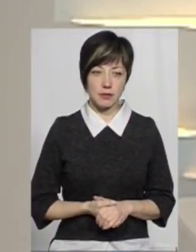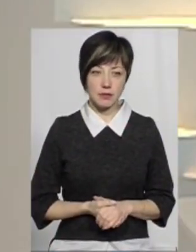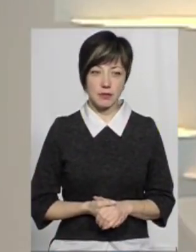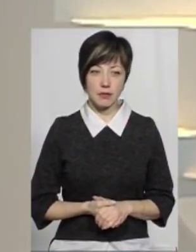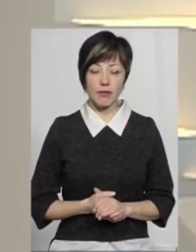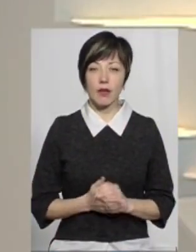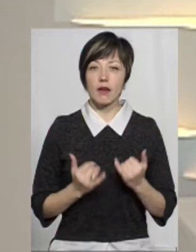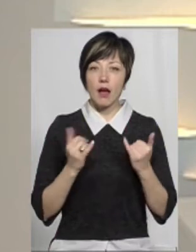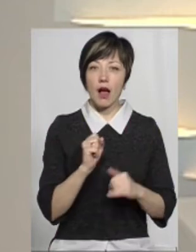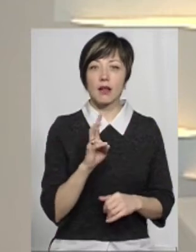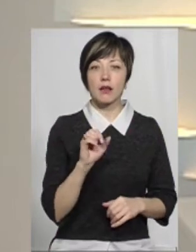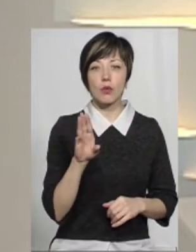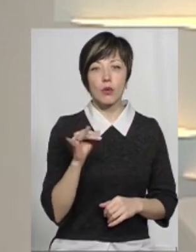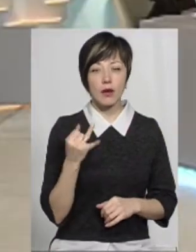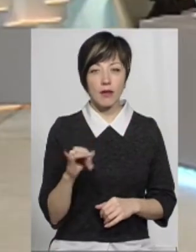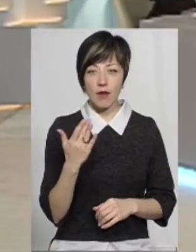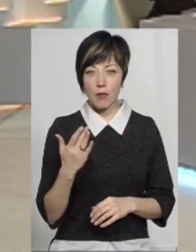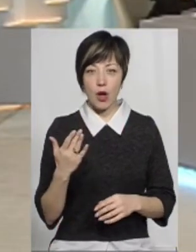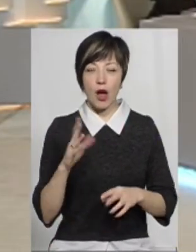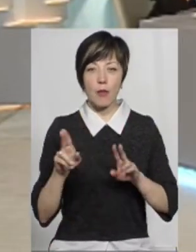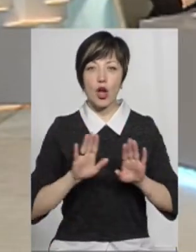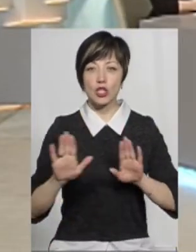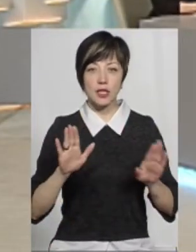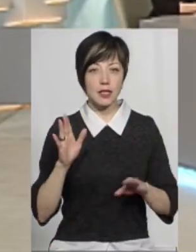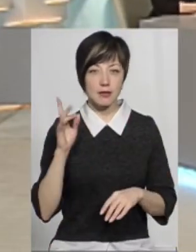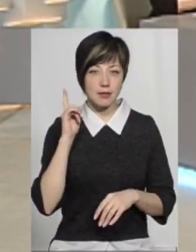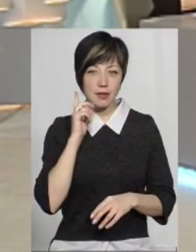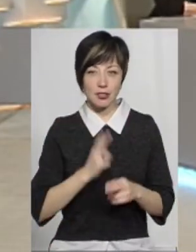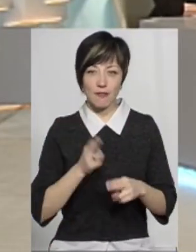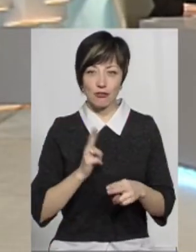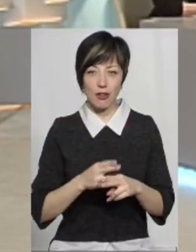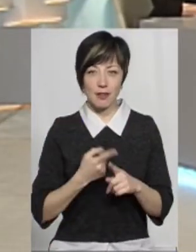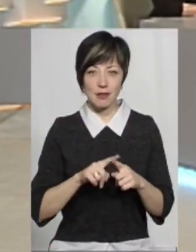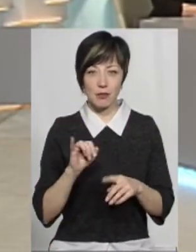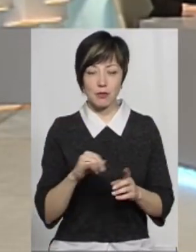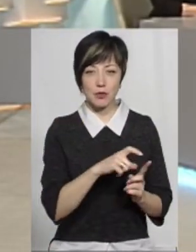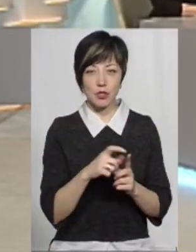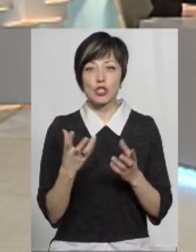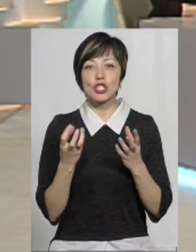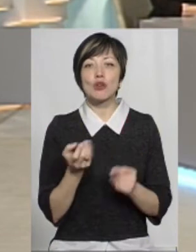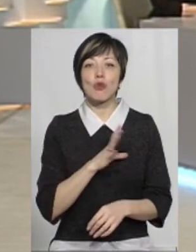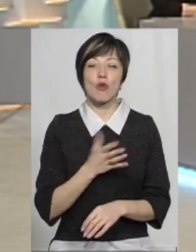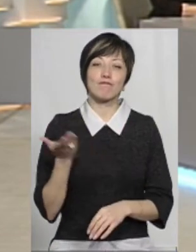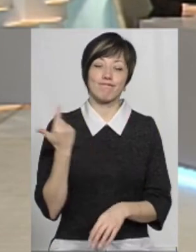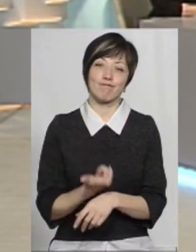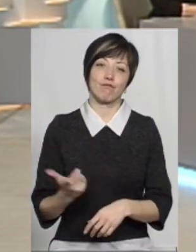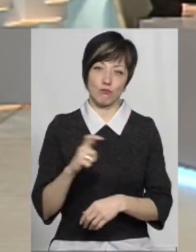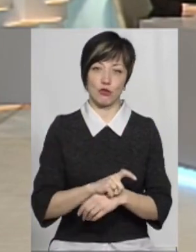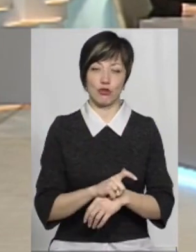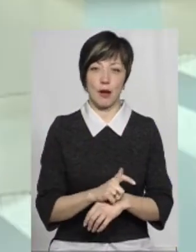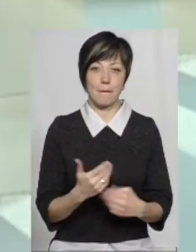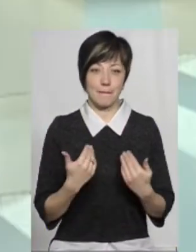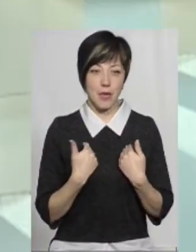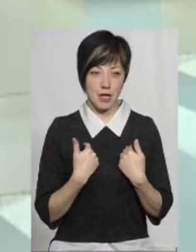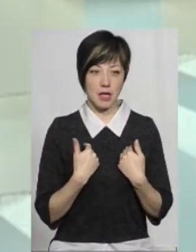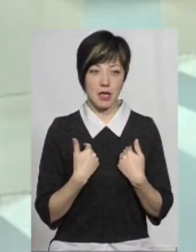Пане Анатолію, вам, як режисеру, не різали слух ті слівця? Їх було ще набагато більше.